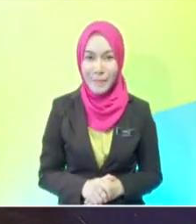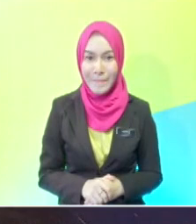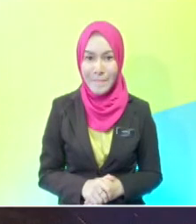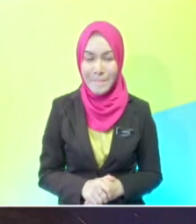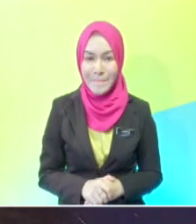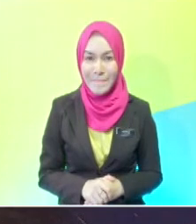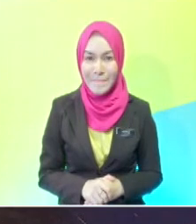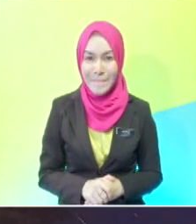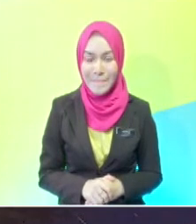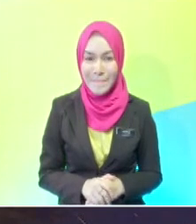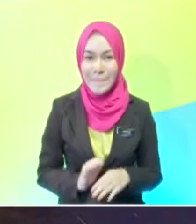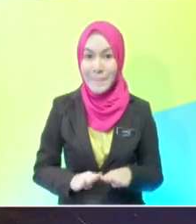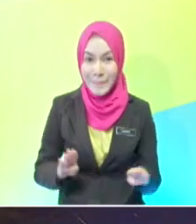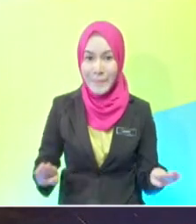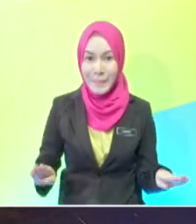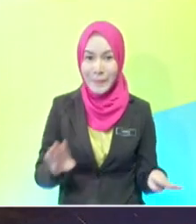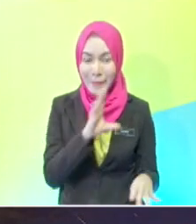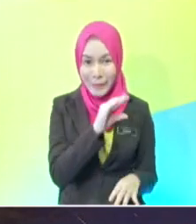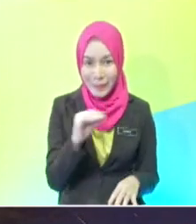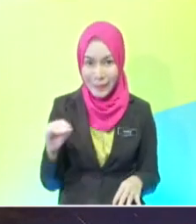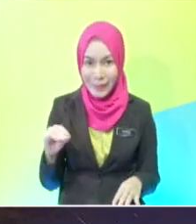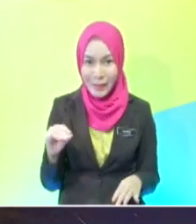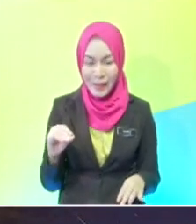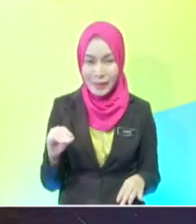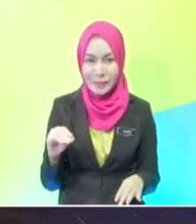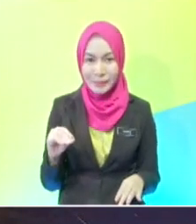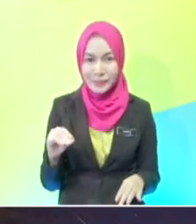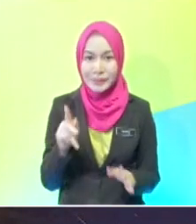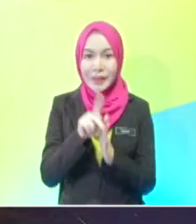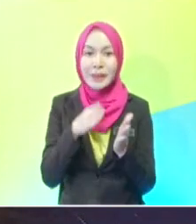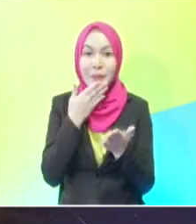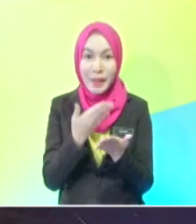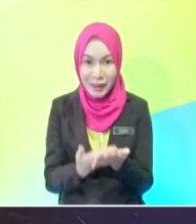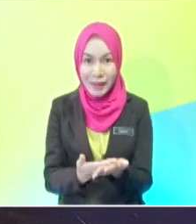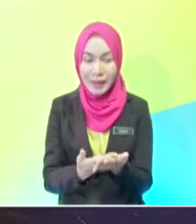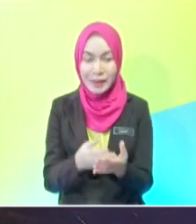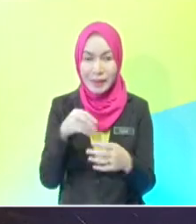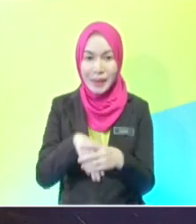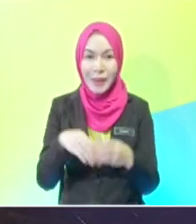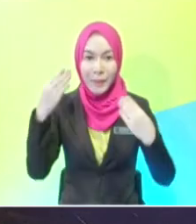bidang dan juga sumbangan bioteknologi kepada bidang tersebut